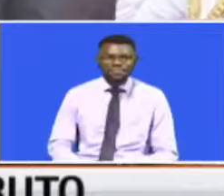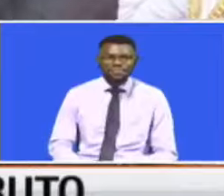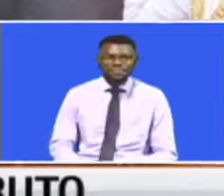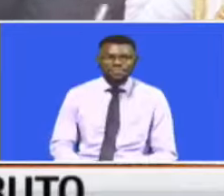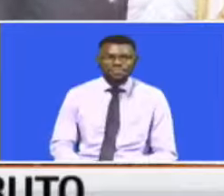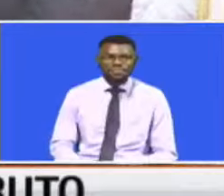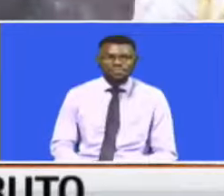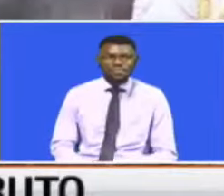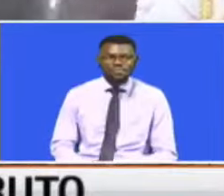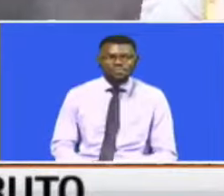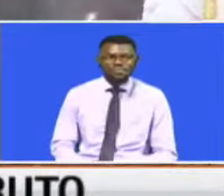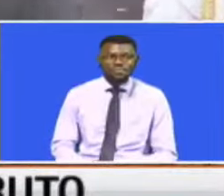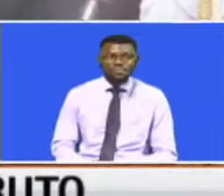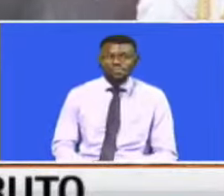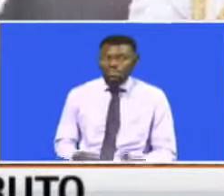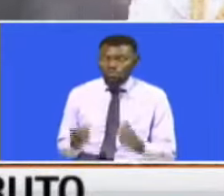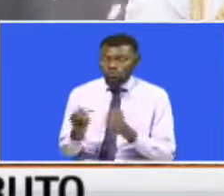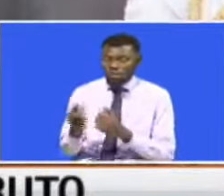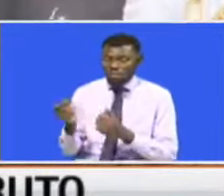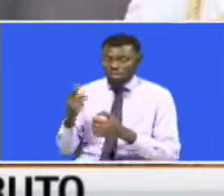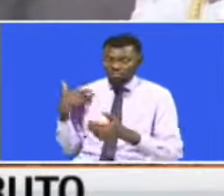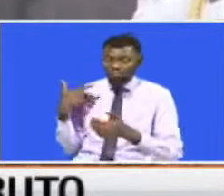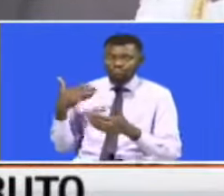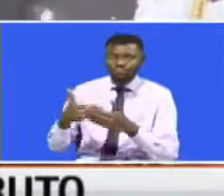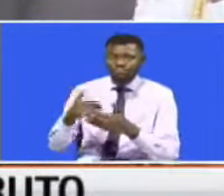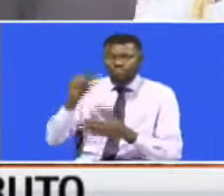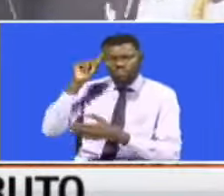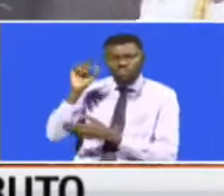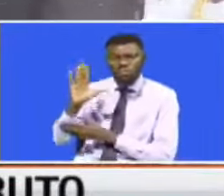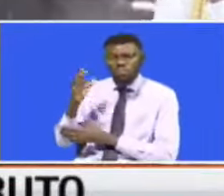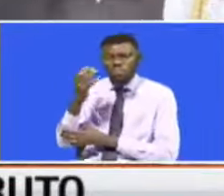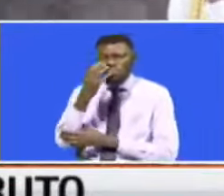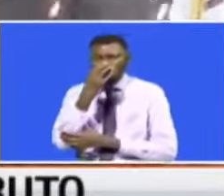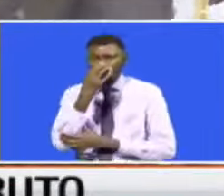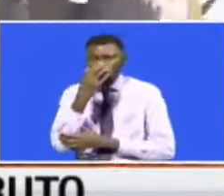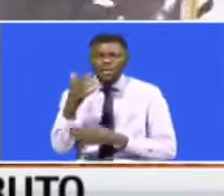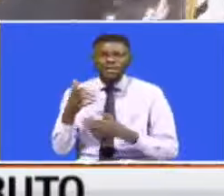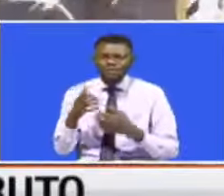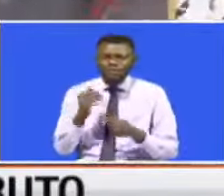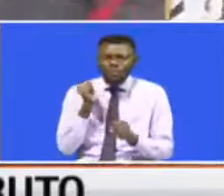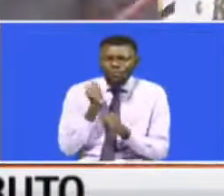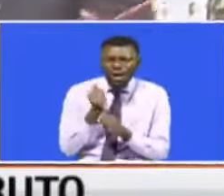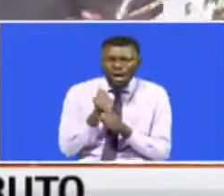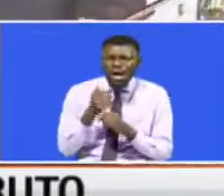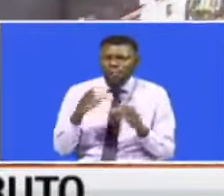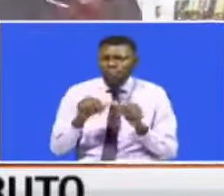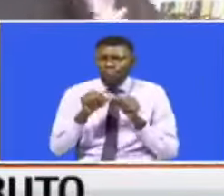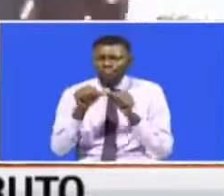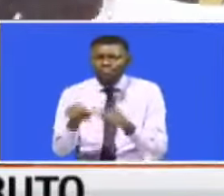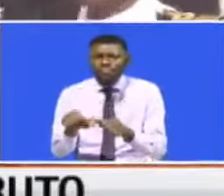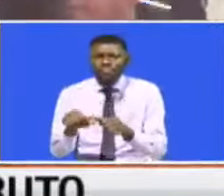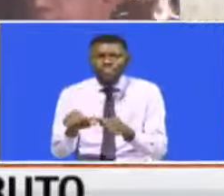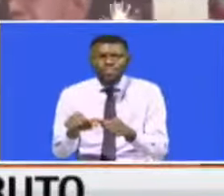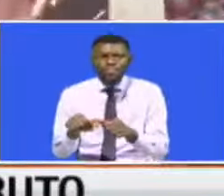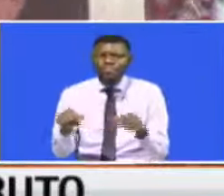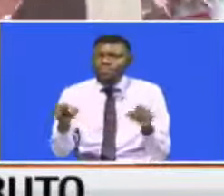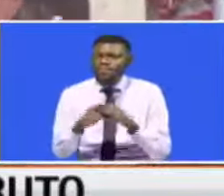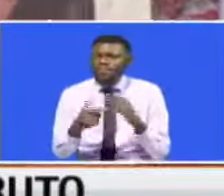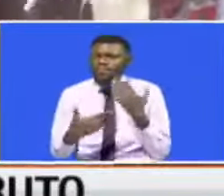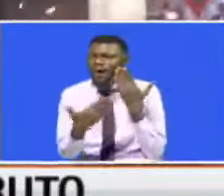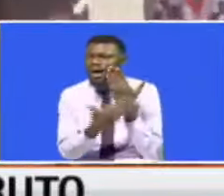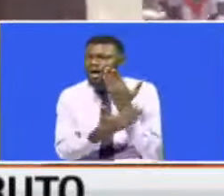Kwa miezi 12 sasa, serikali ya Rais William Ruto imekuwa kwenye usukani, jukumu kuu likiwa kuendesha taifa